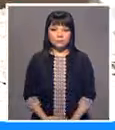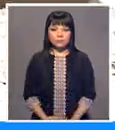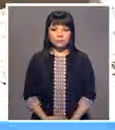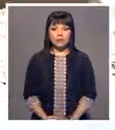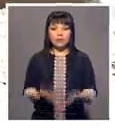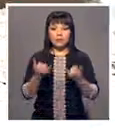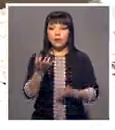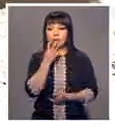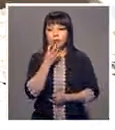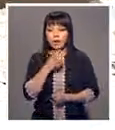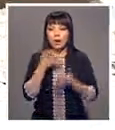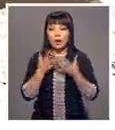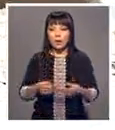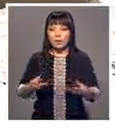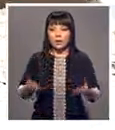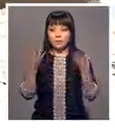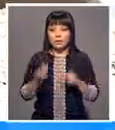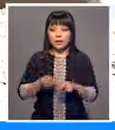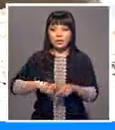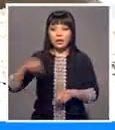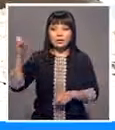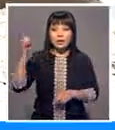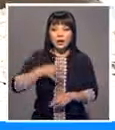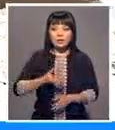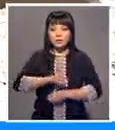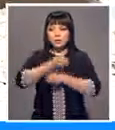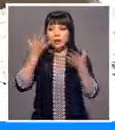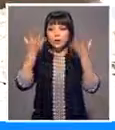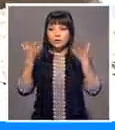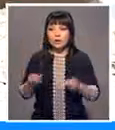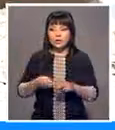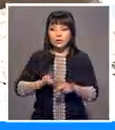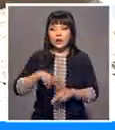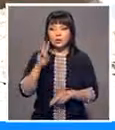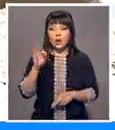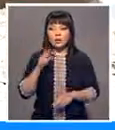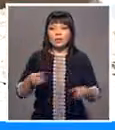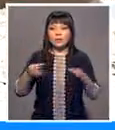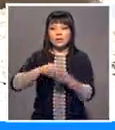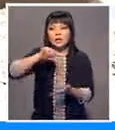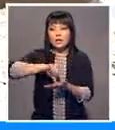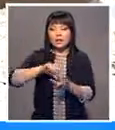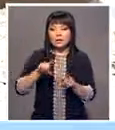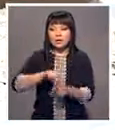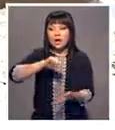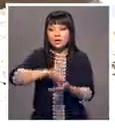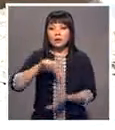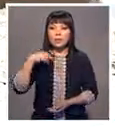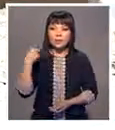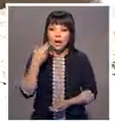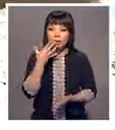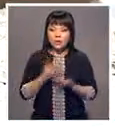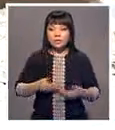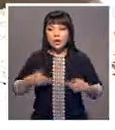Көктемнің шуақты күнінде барша шығыс қазақстандықтар болып Нұр Отан партиясының Қазақстан Республикасының президенттігіне кандидат ретінде